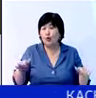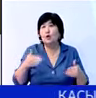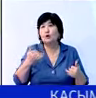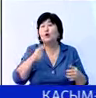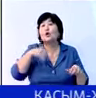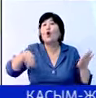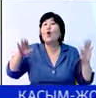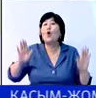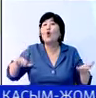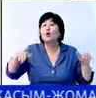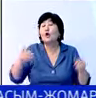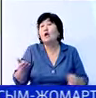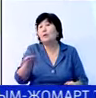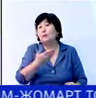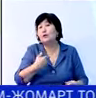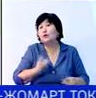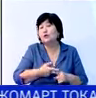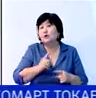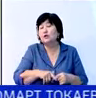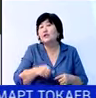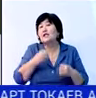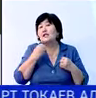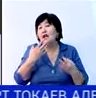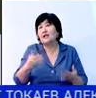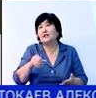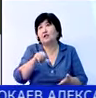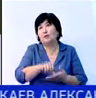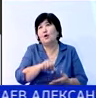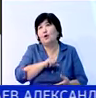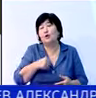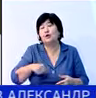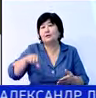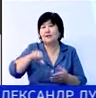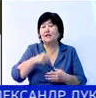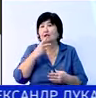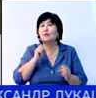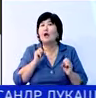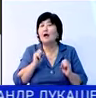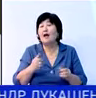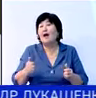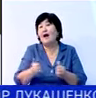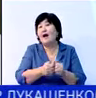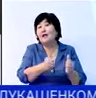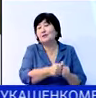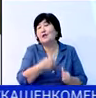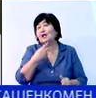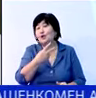соның ұшуы. Біз үшін де бір жақсы болды, өзіміздің деңгейімізді көрдік, қасымыздағылардың